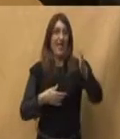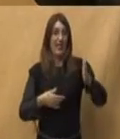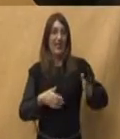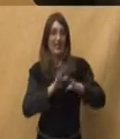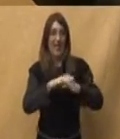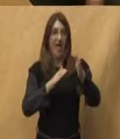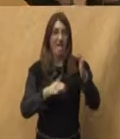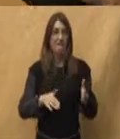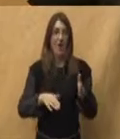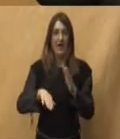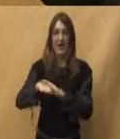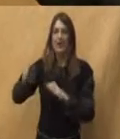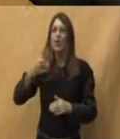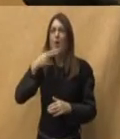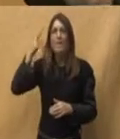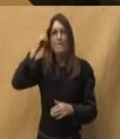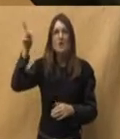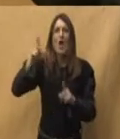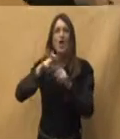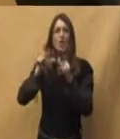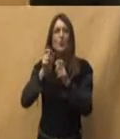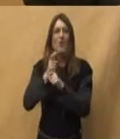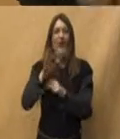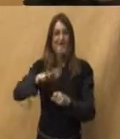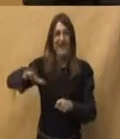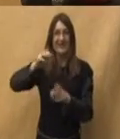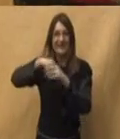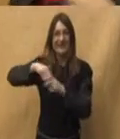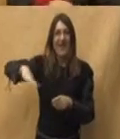pozna naše dugave, zna da i s jedne i s